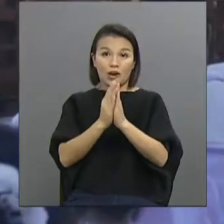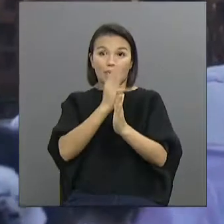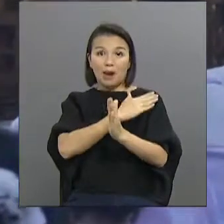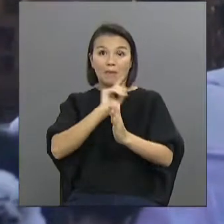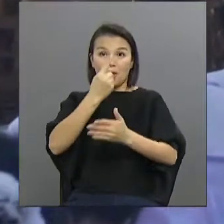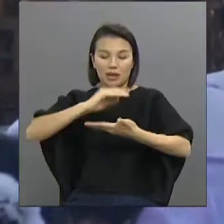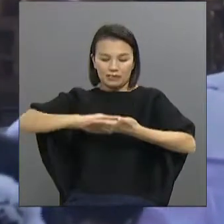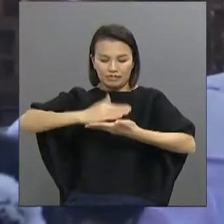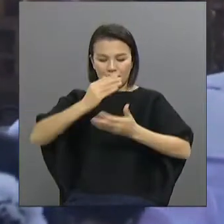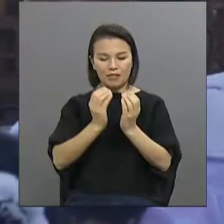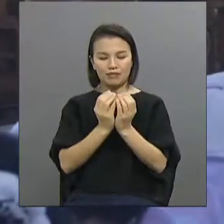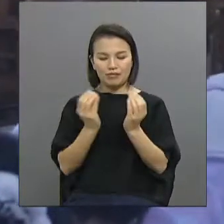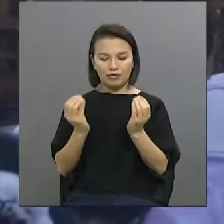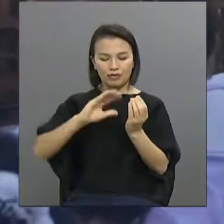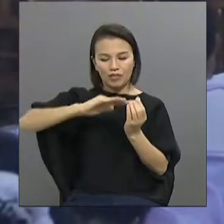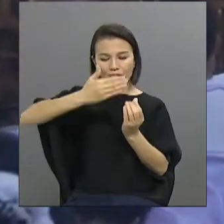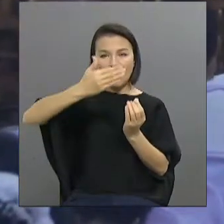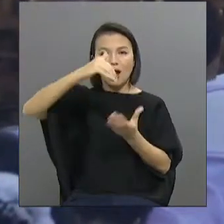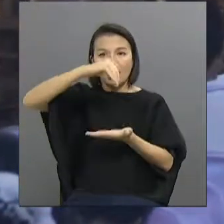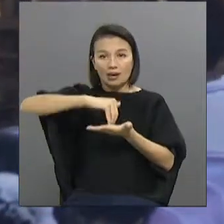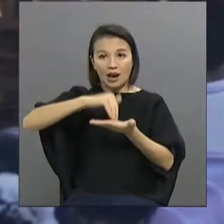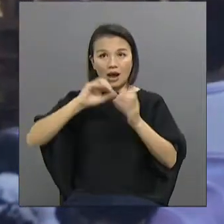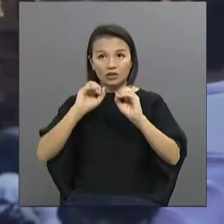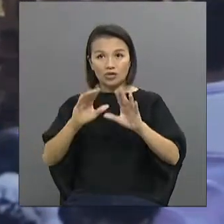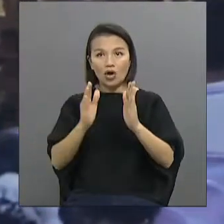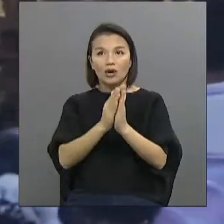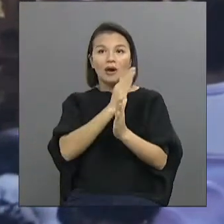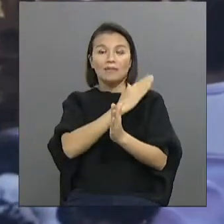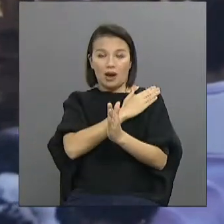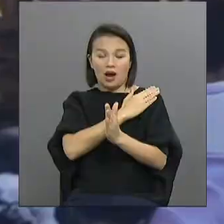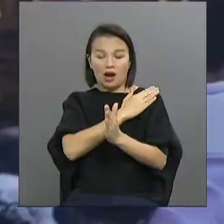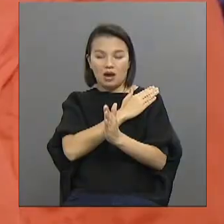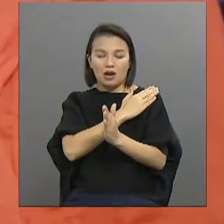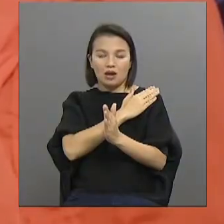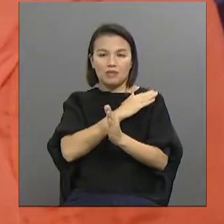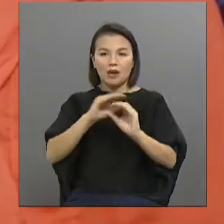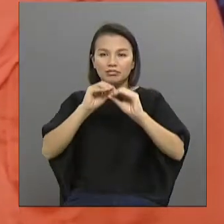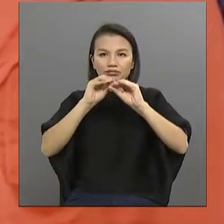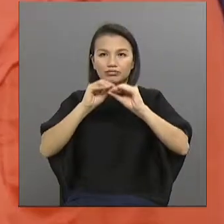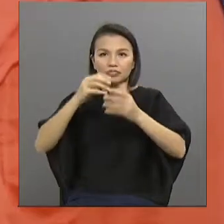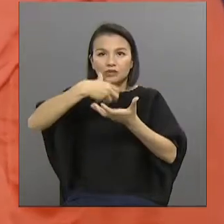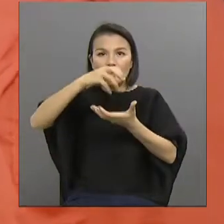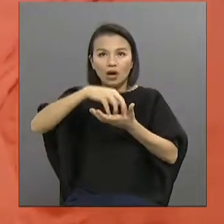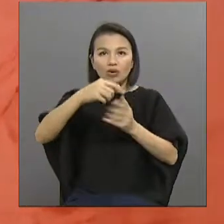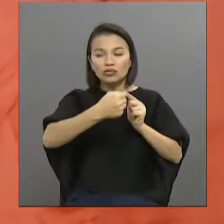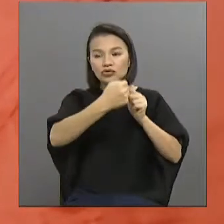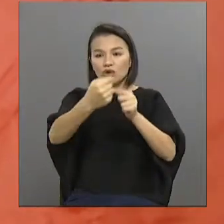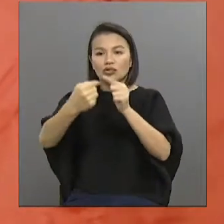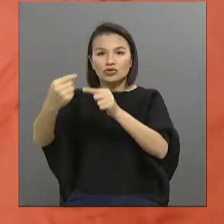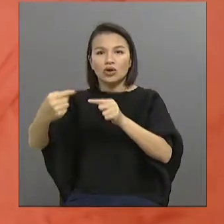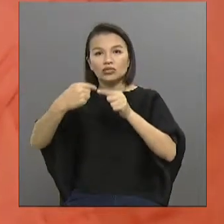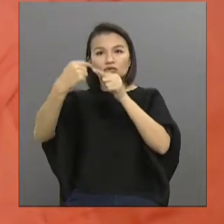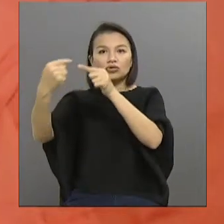ออกกล้าที่จะนำหลักคำสอนของพระพุทธศาสนาไปเผยแพร่ให้กับพุทธศาสนิกชนต่อไป